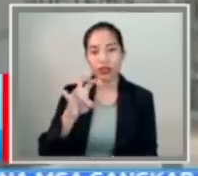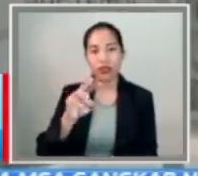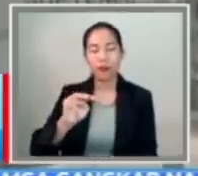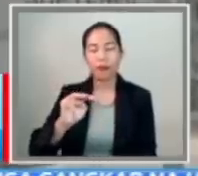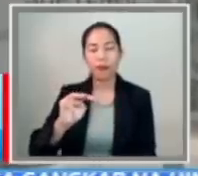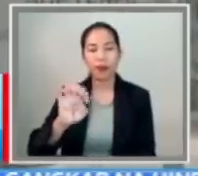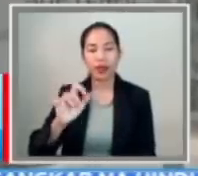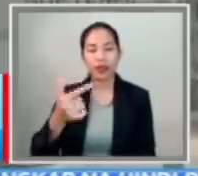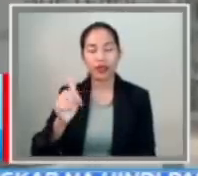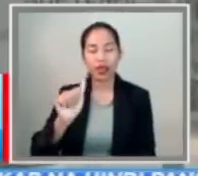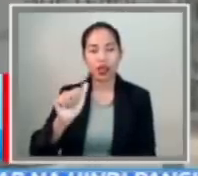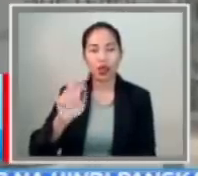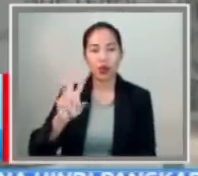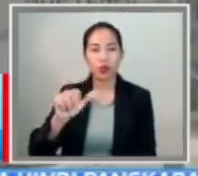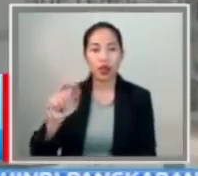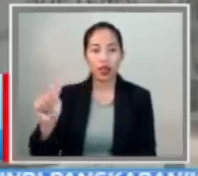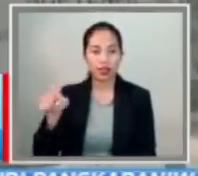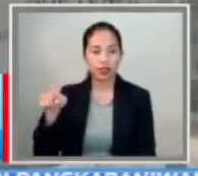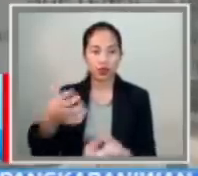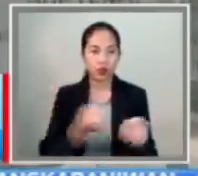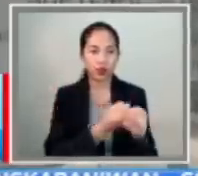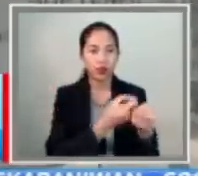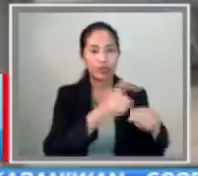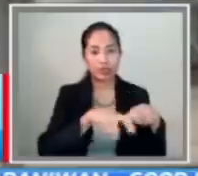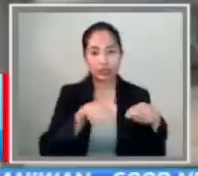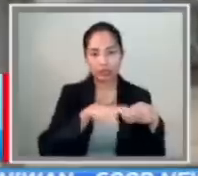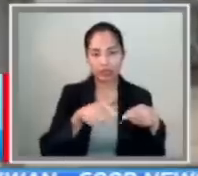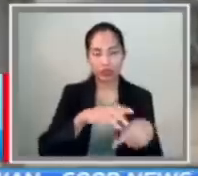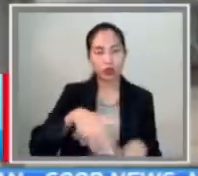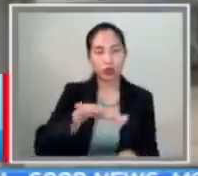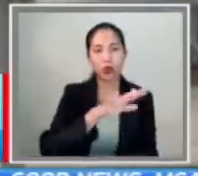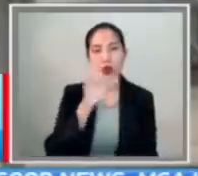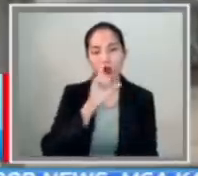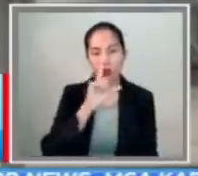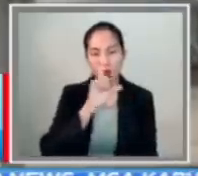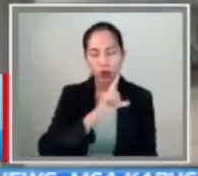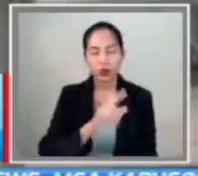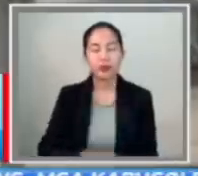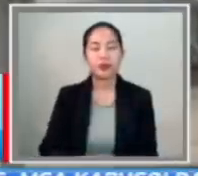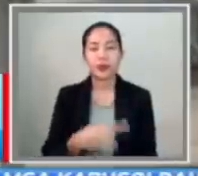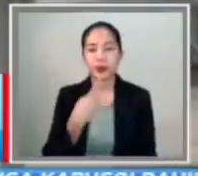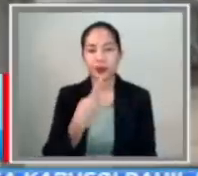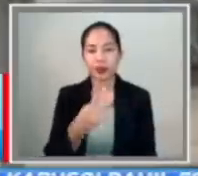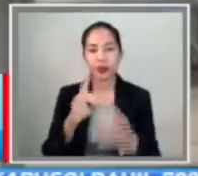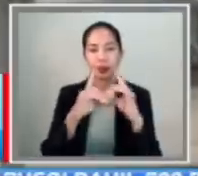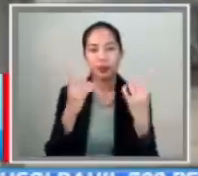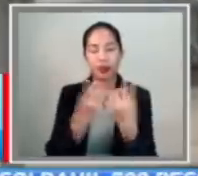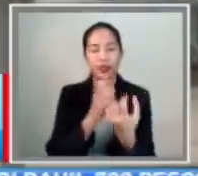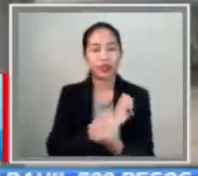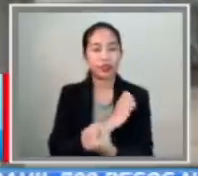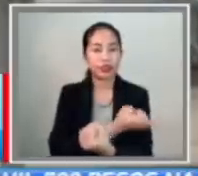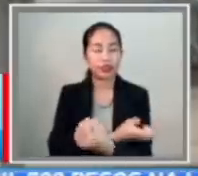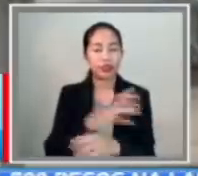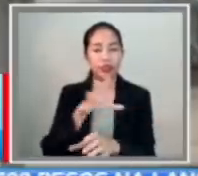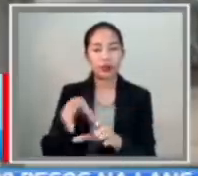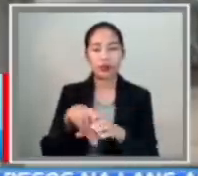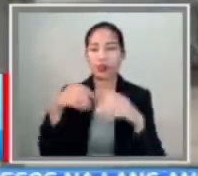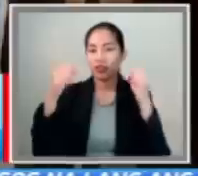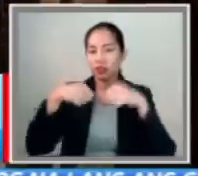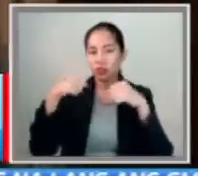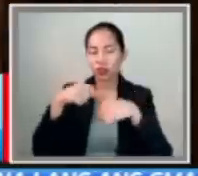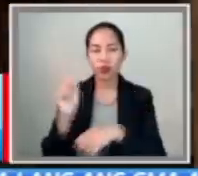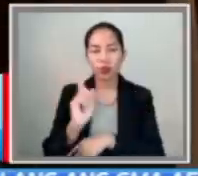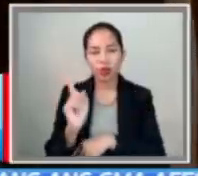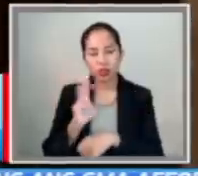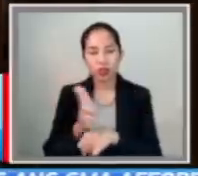ng pangangailangan sa kuryente ng buong Luzon. Sabi ng Department of Energy, kasama sa kasunduan ng pag-explore at paggamit sa natitirang